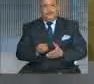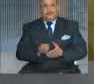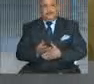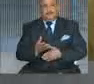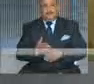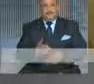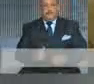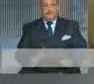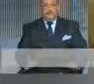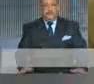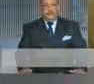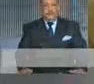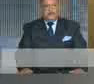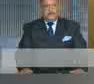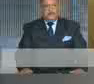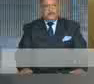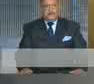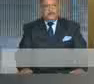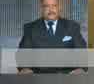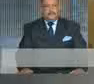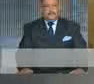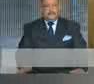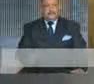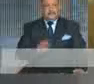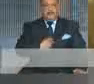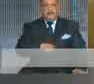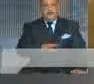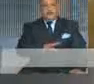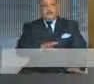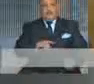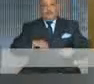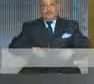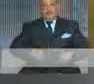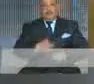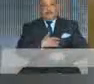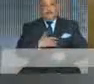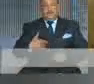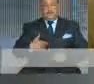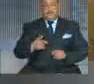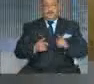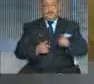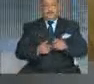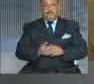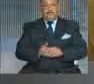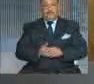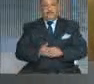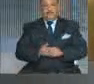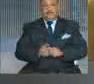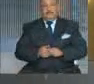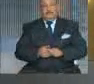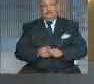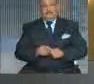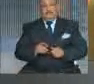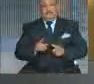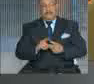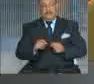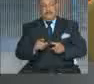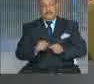نكونوا مجموعة من المتطوعين ومن المداخلين من المجتمع المدني ومن المباشرين في